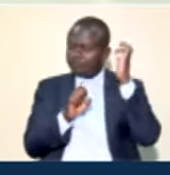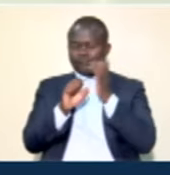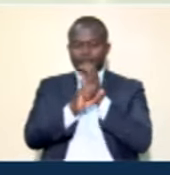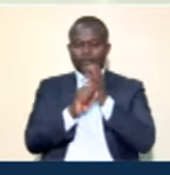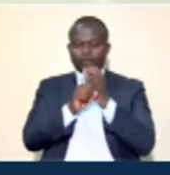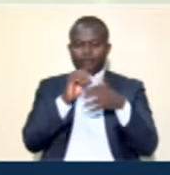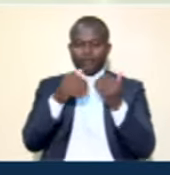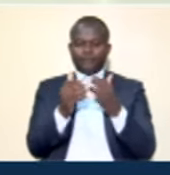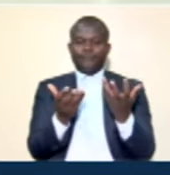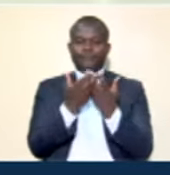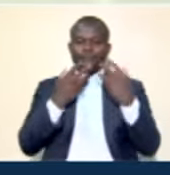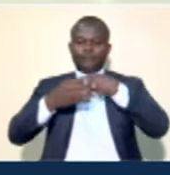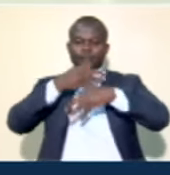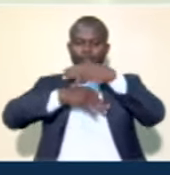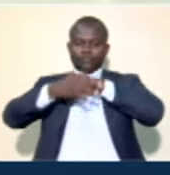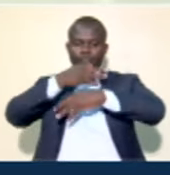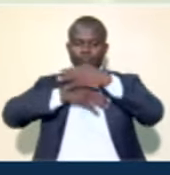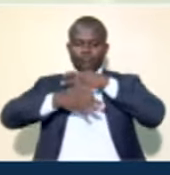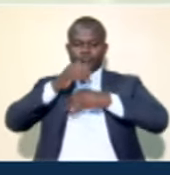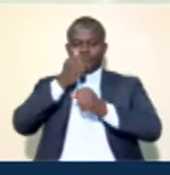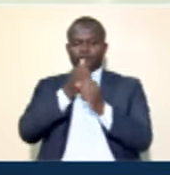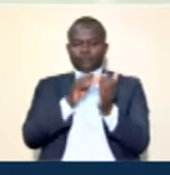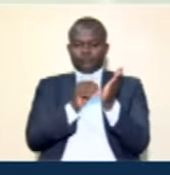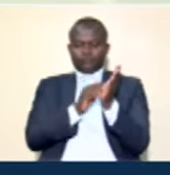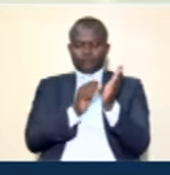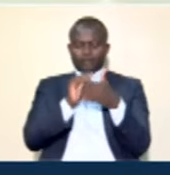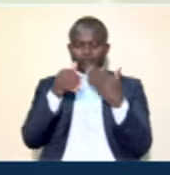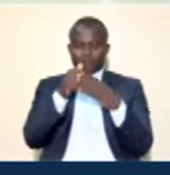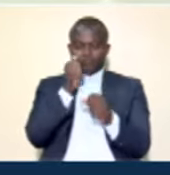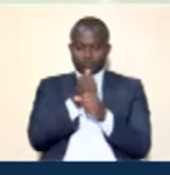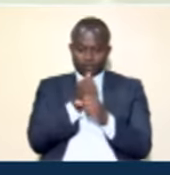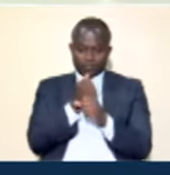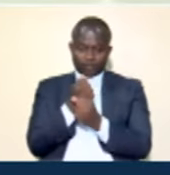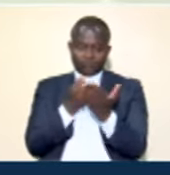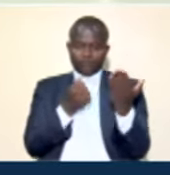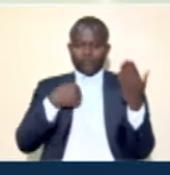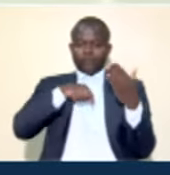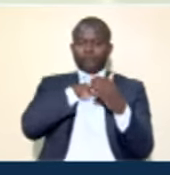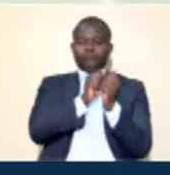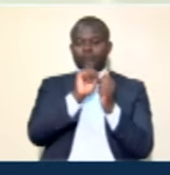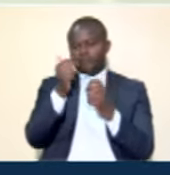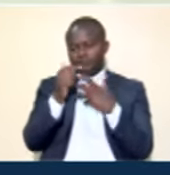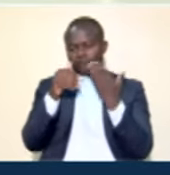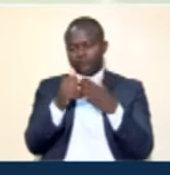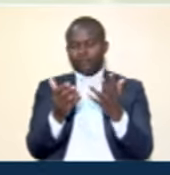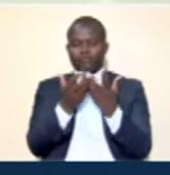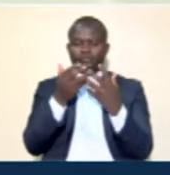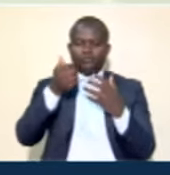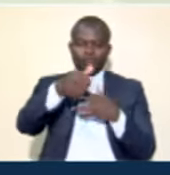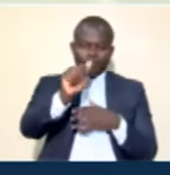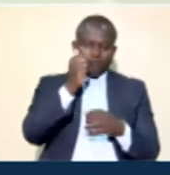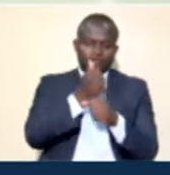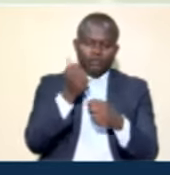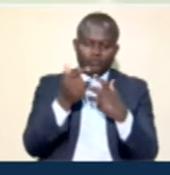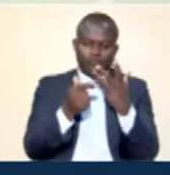sectors zijyanye n'inganda, gukora amasabuni, gukora sanitizer, n'ibindi bijyanye nabyo, gukora